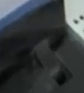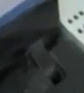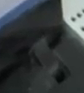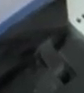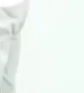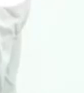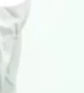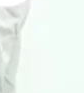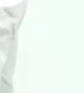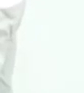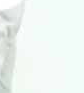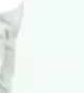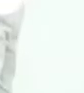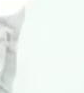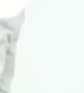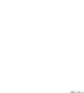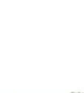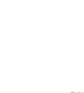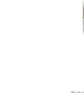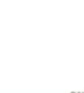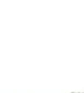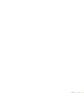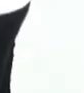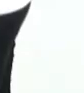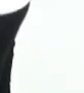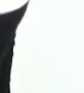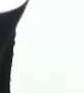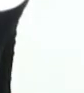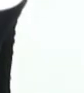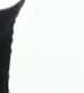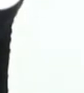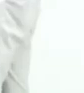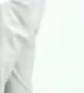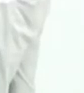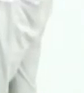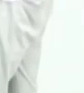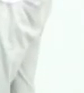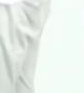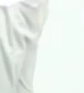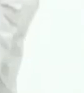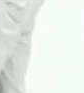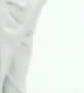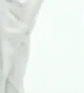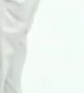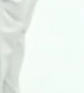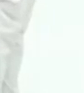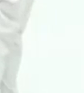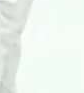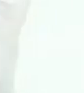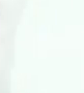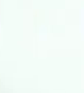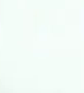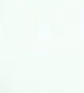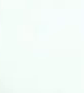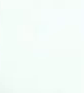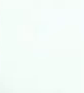vituo vitakavyotangazwa na Tume ya Taifa ya Uchaguzi. Jitokeze, kajiandikishe, karekebishe au kahakiki taarifa zako